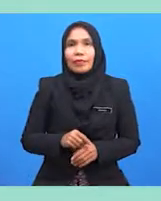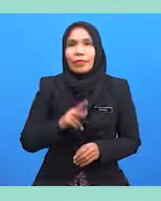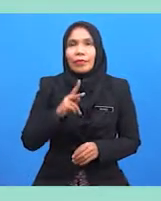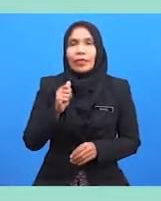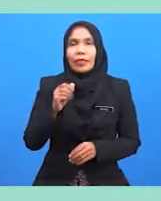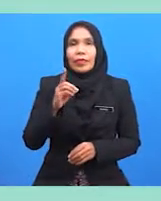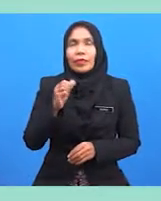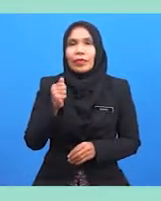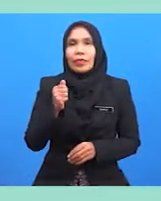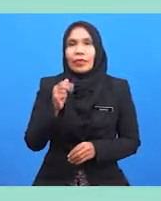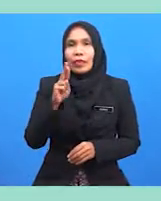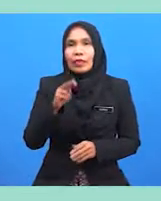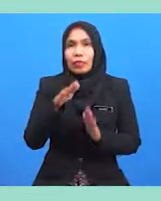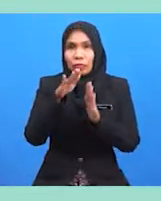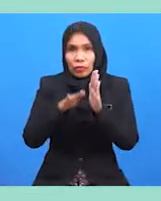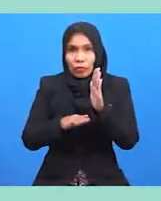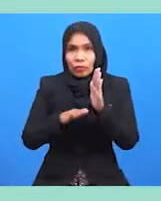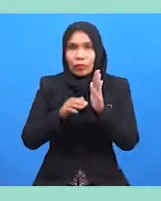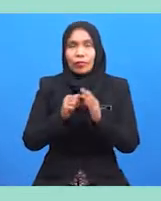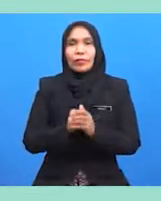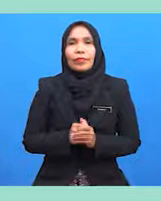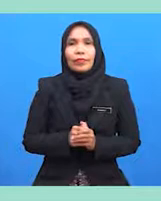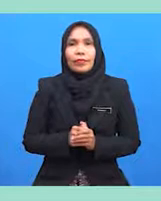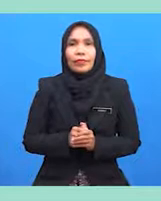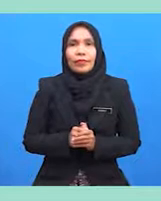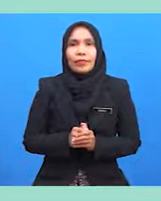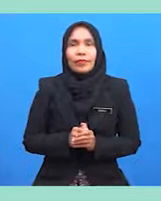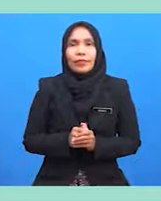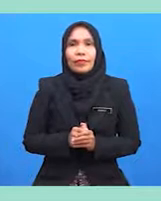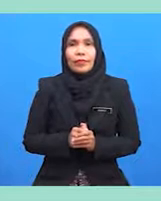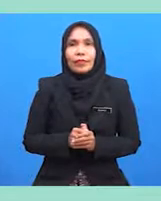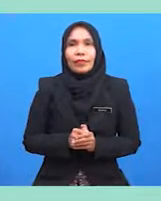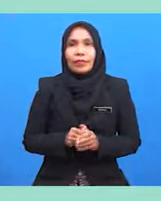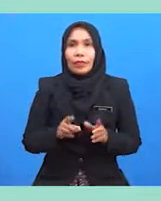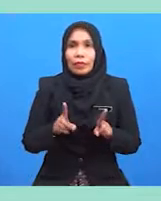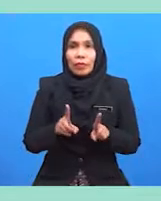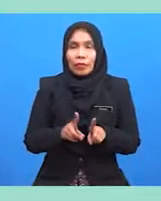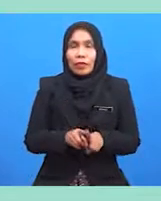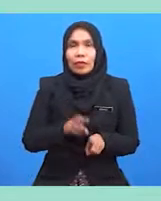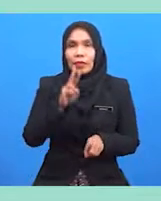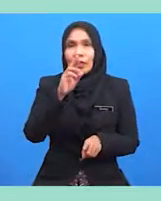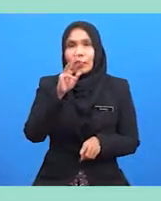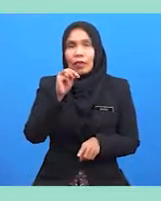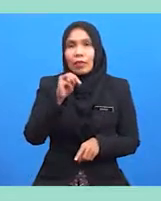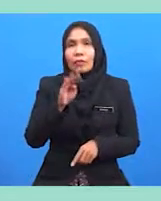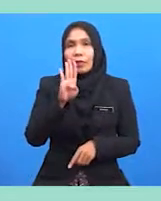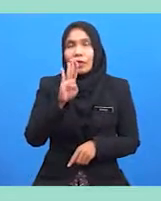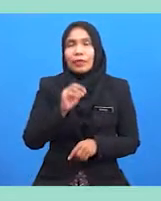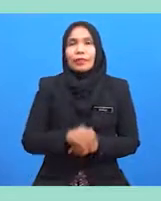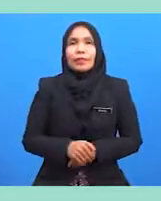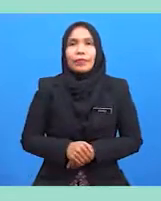cenderung turun hingga USD1 bersamaan RM4 yang ditunjukkan dalam paparan.